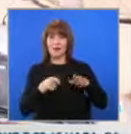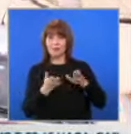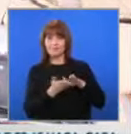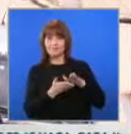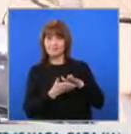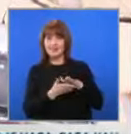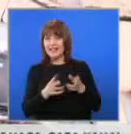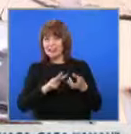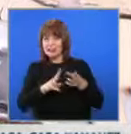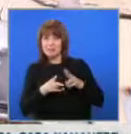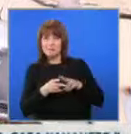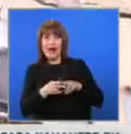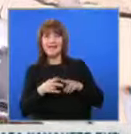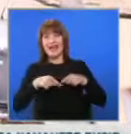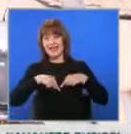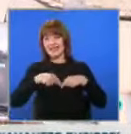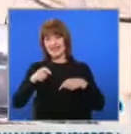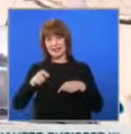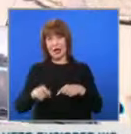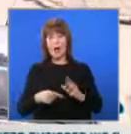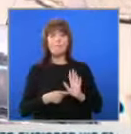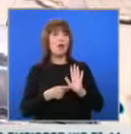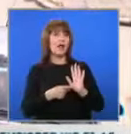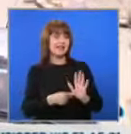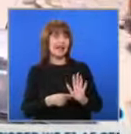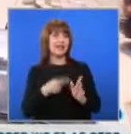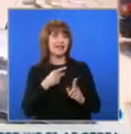съдията, показанията на Рангел са